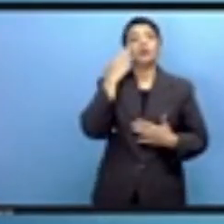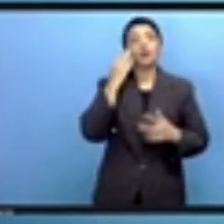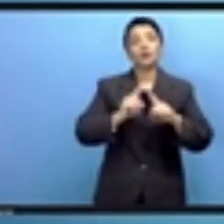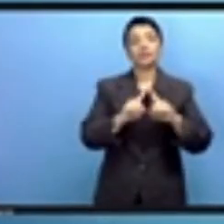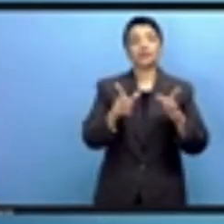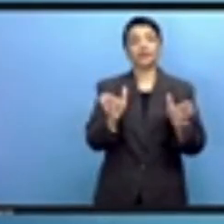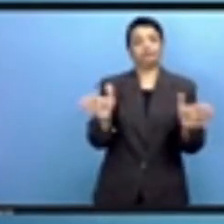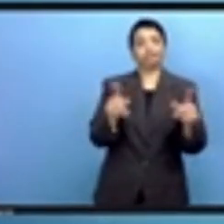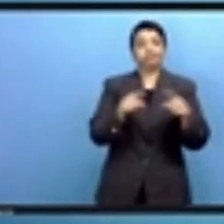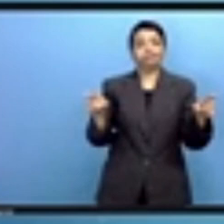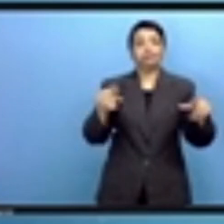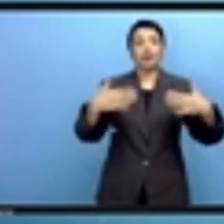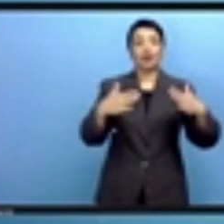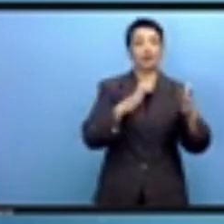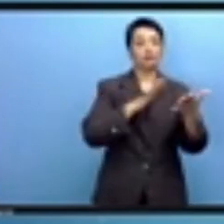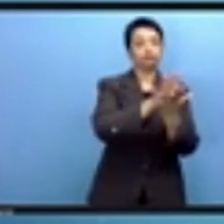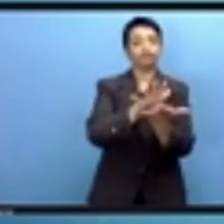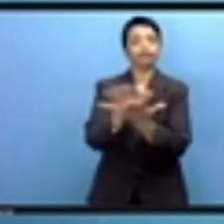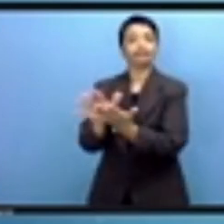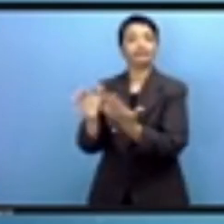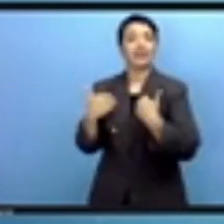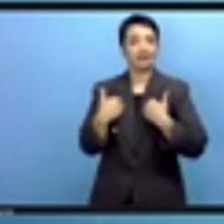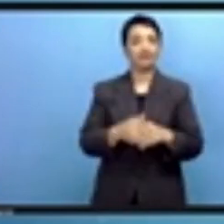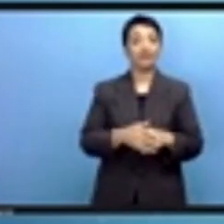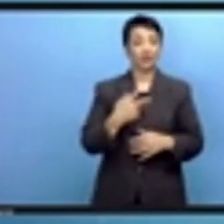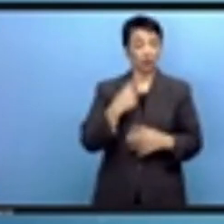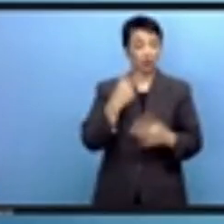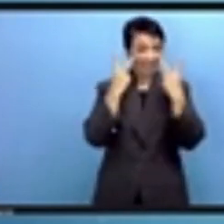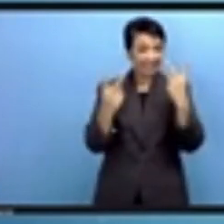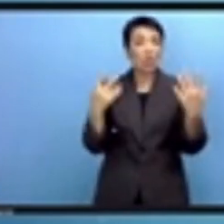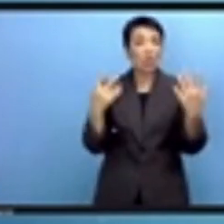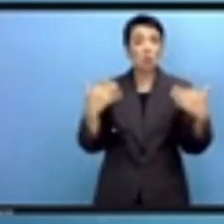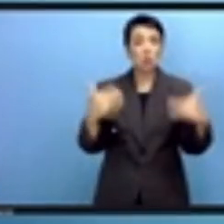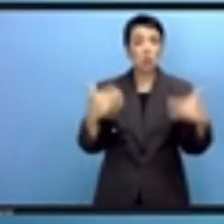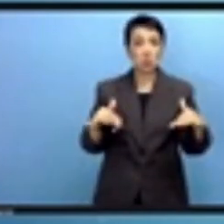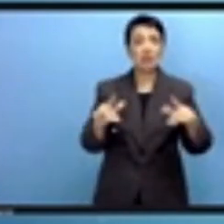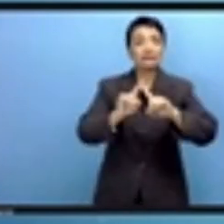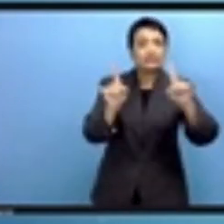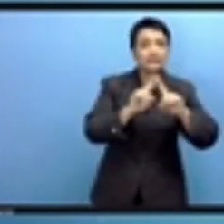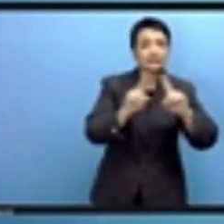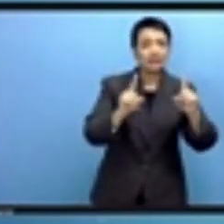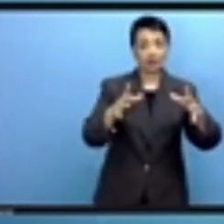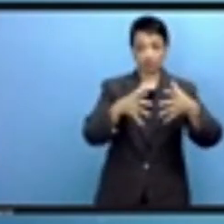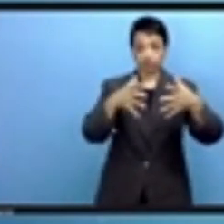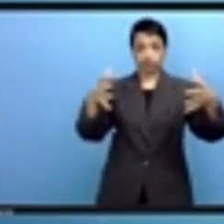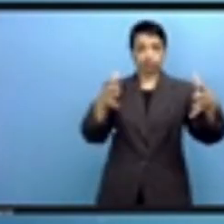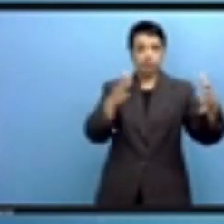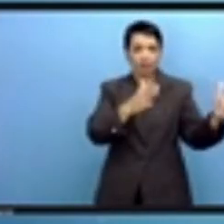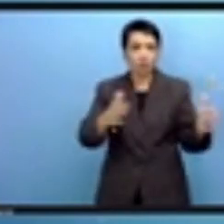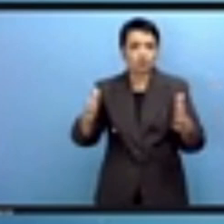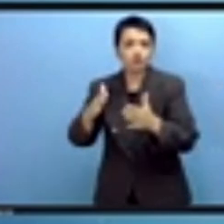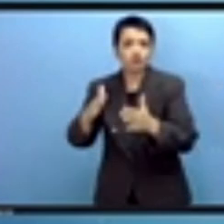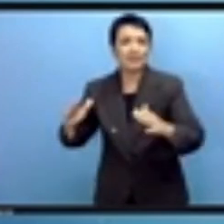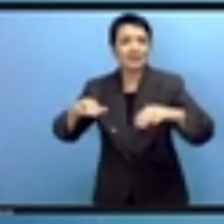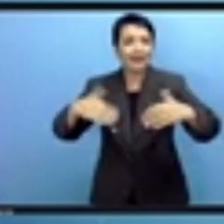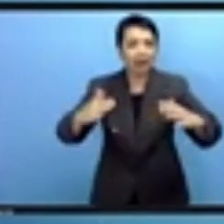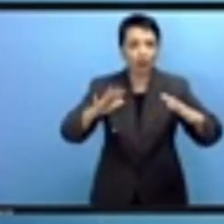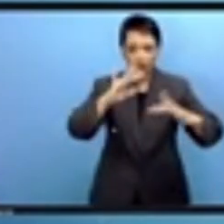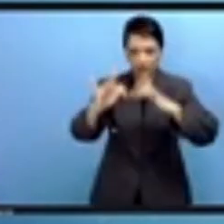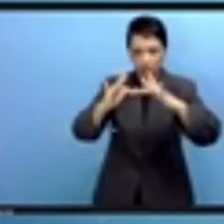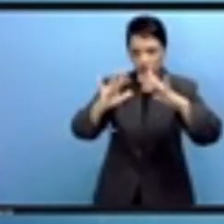让我们看到了在全球的分裂、不同的偏